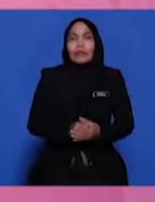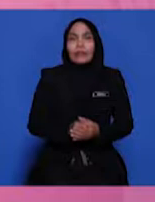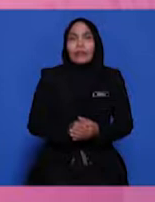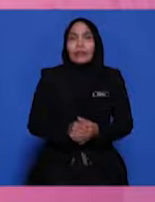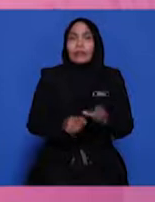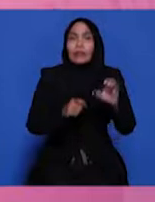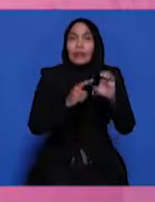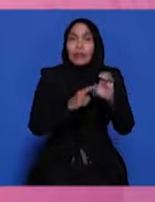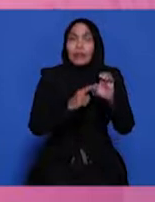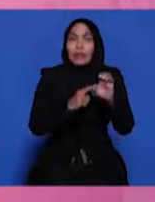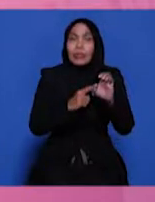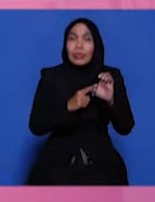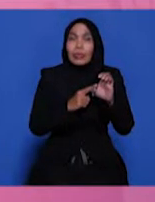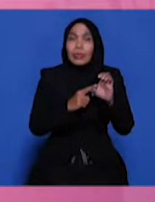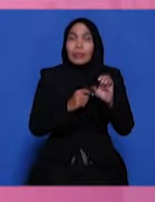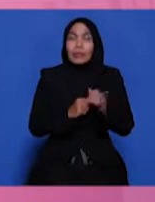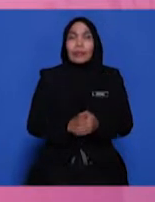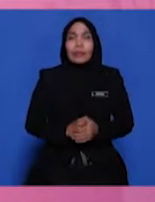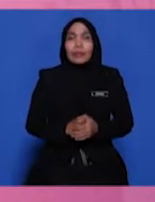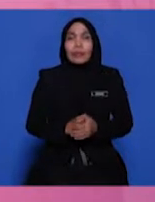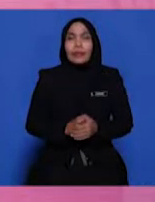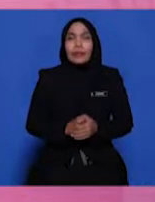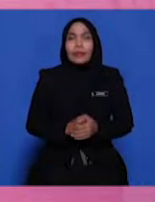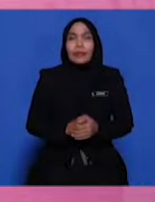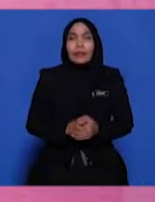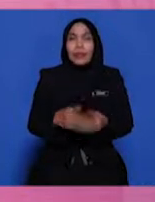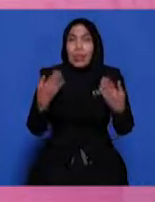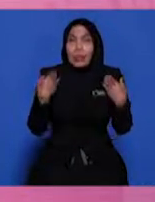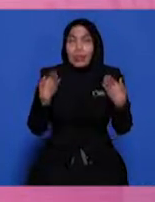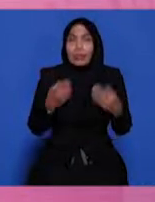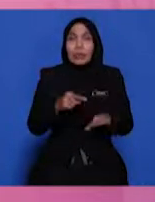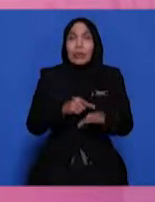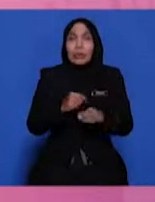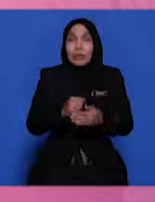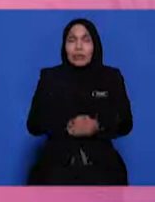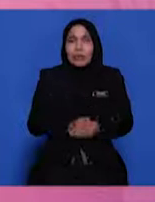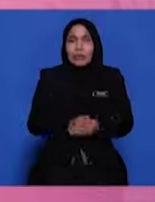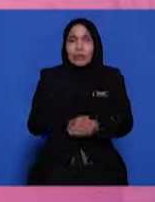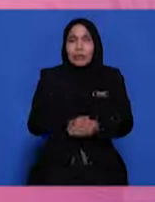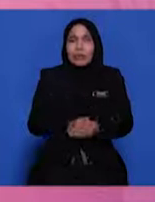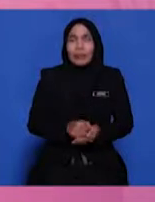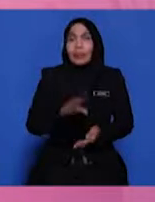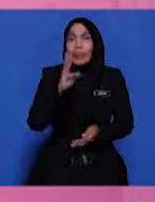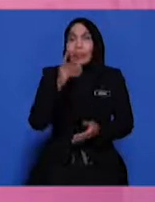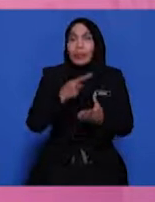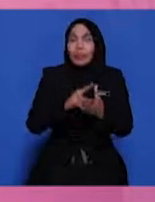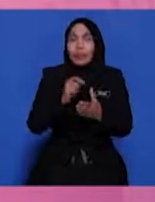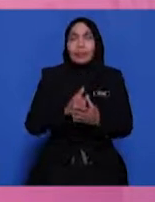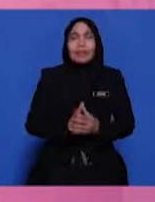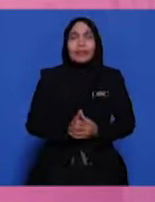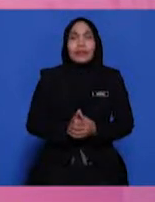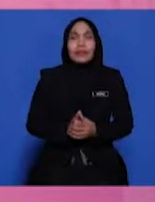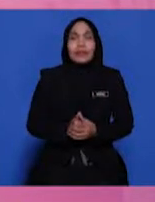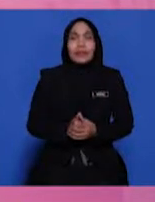bound, matlamat kewangan Encik Ahmad mempunyai tempoh masa iaitu 6 bulan. Cikgu harap